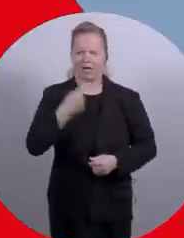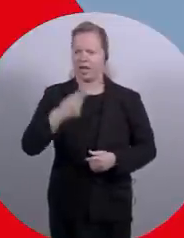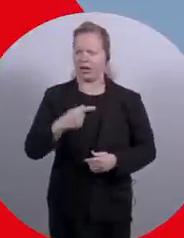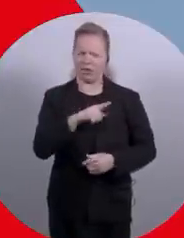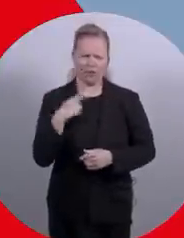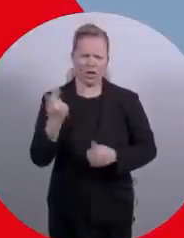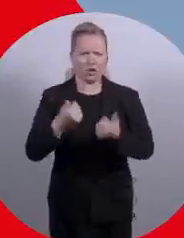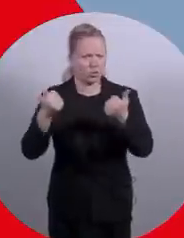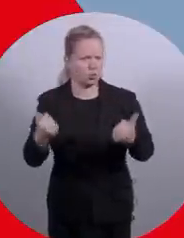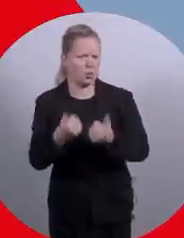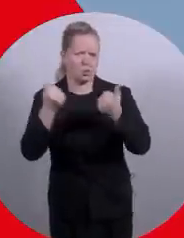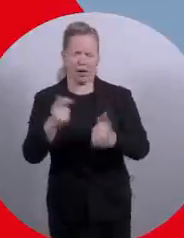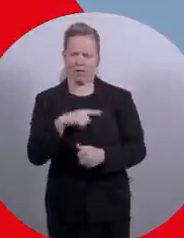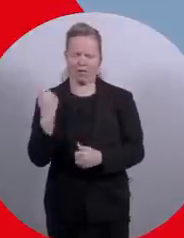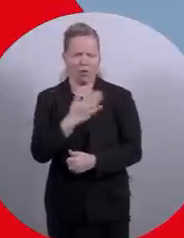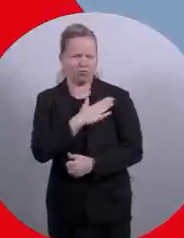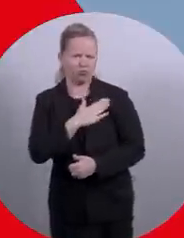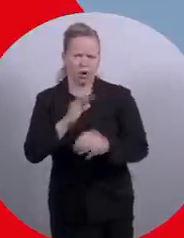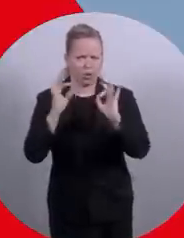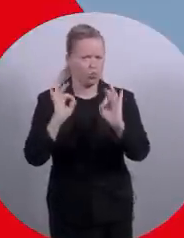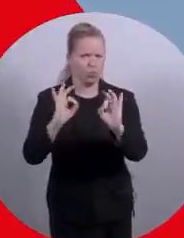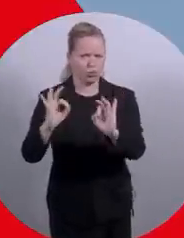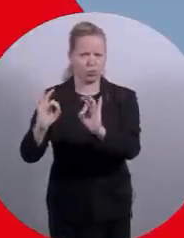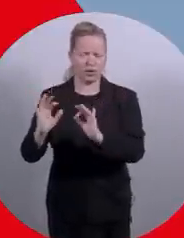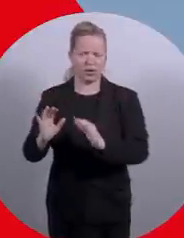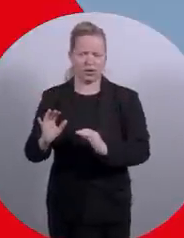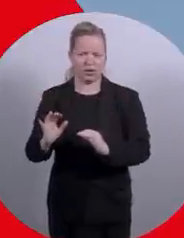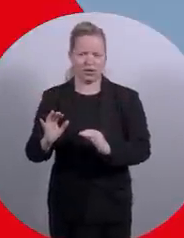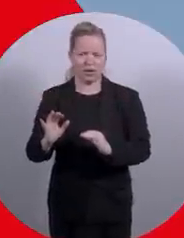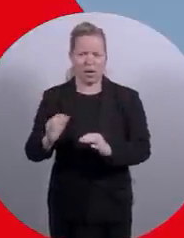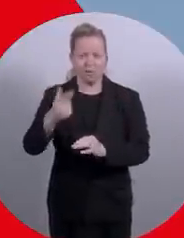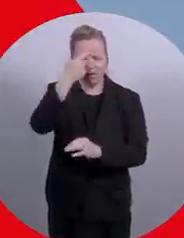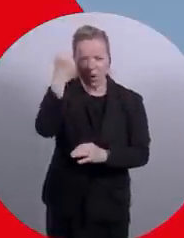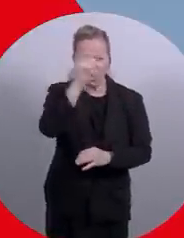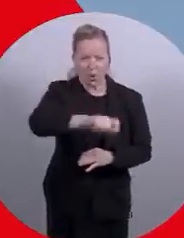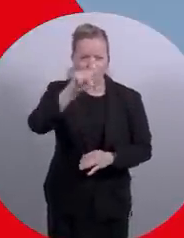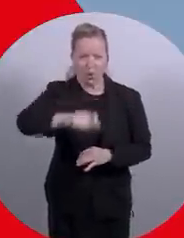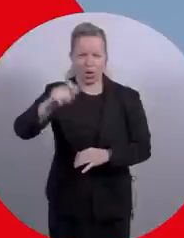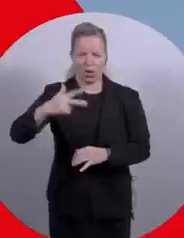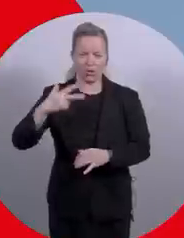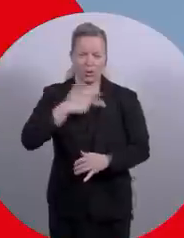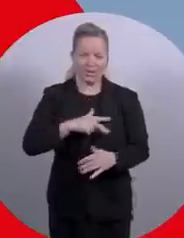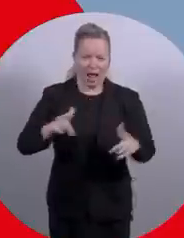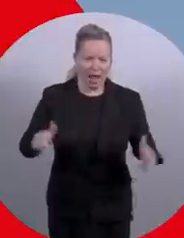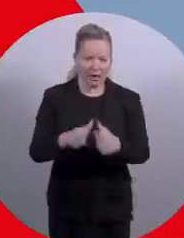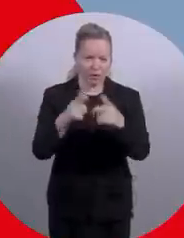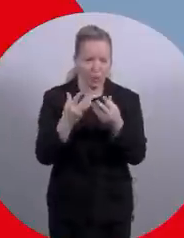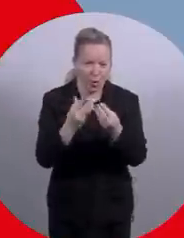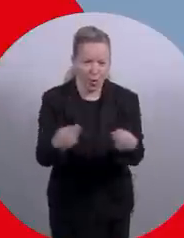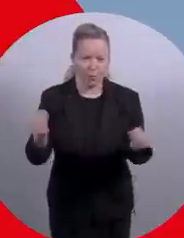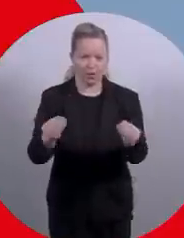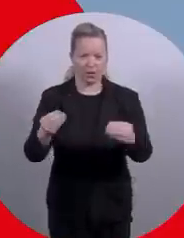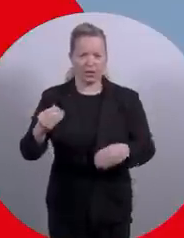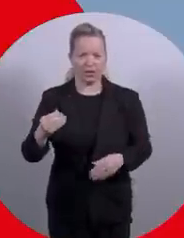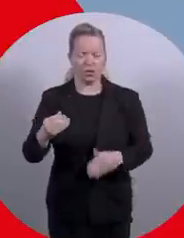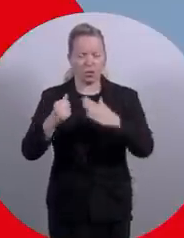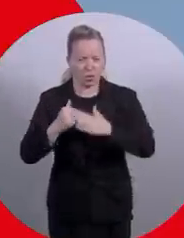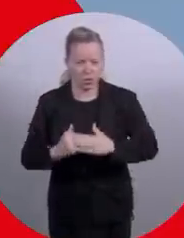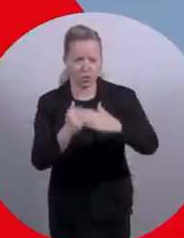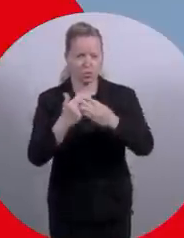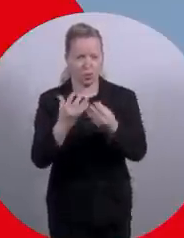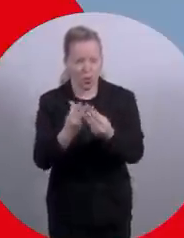gut Liebe Bevölkerung hier bekommst die soziale Leistung die Unterstützung wirklich